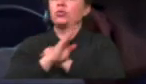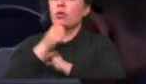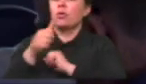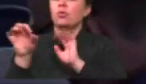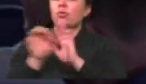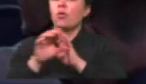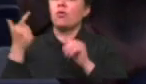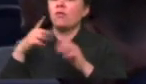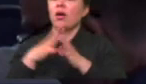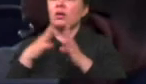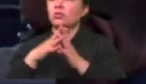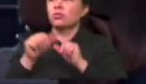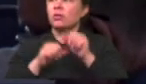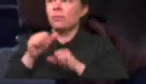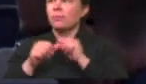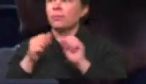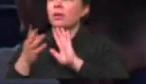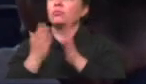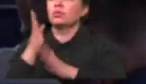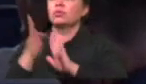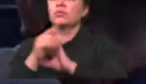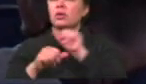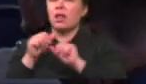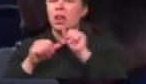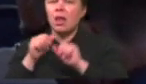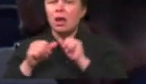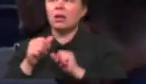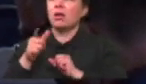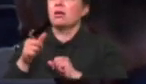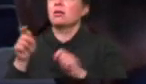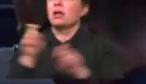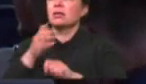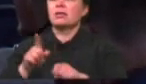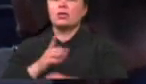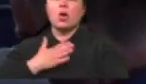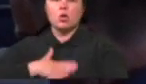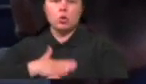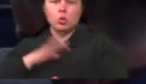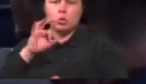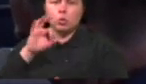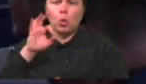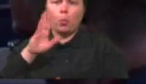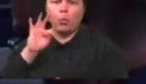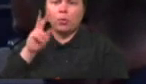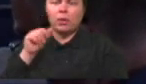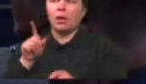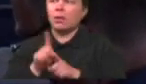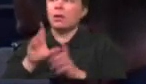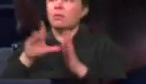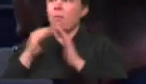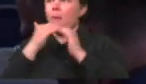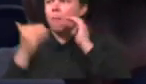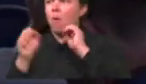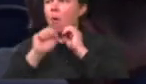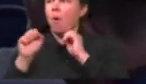2010 roku przez 19 lat odcięta od transportu kolejowego. Sobótka, też miejscowość taka pod